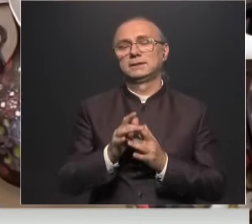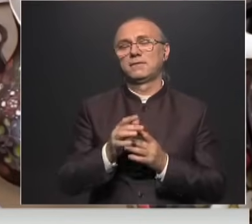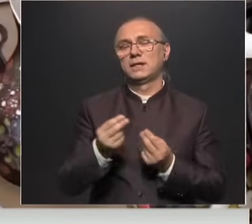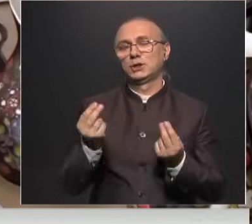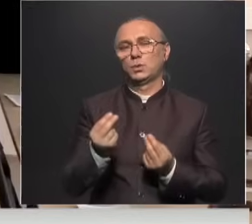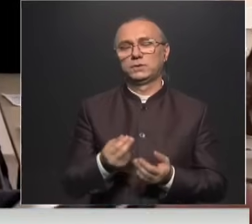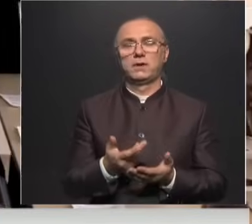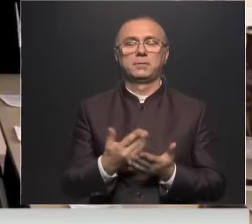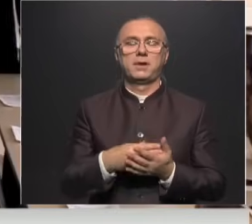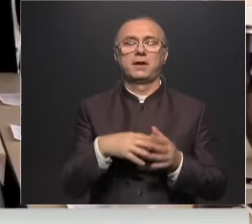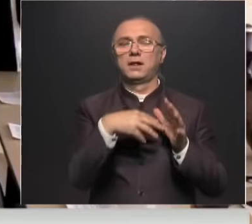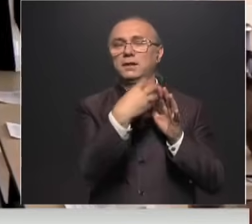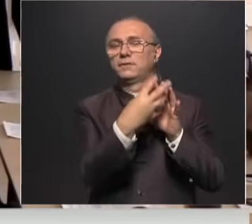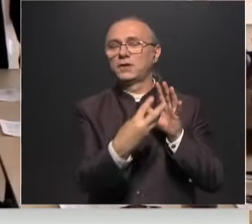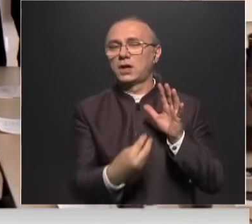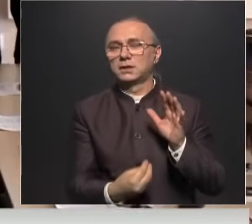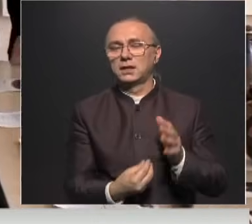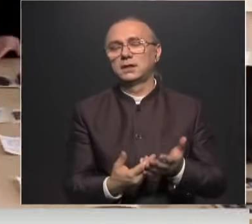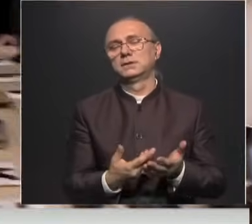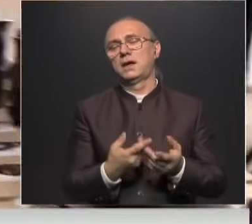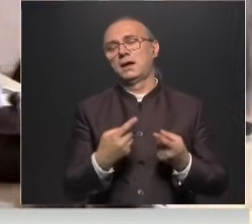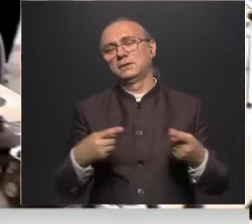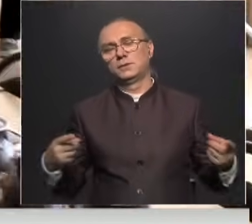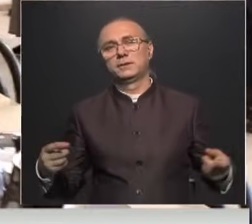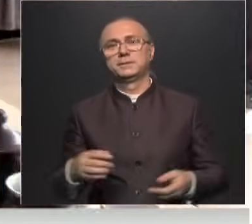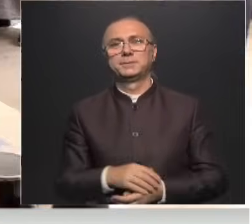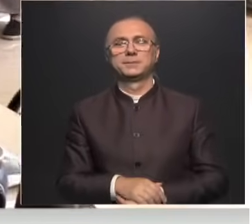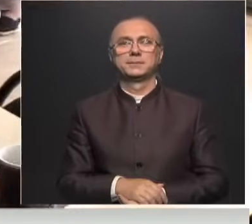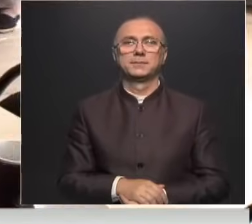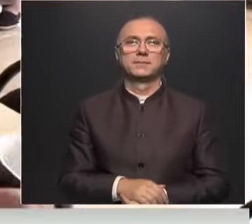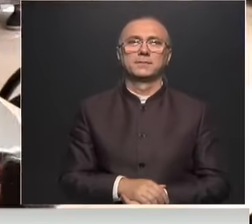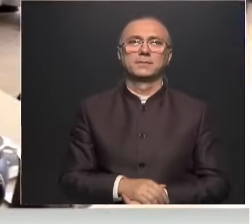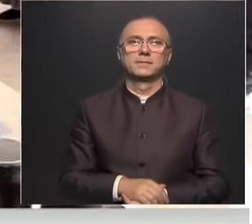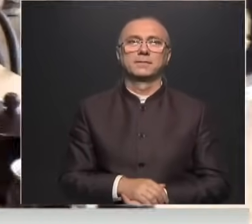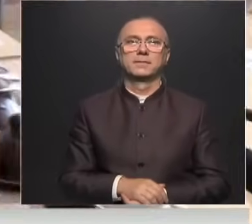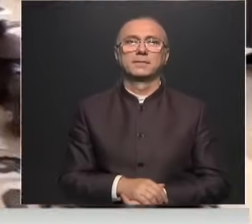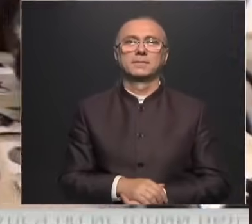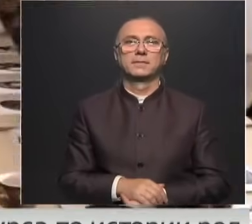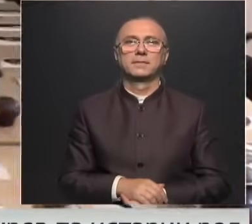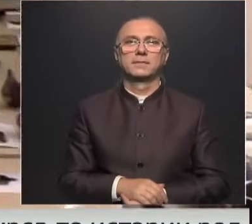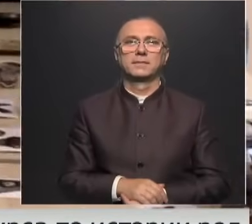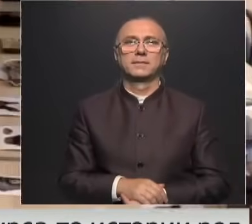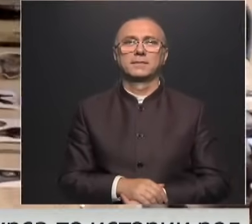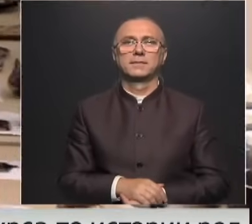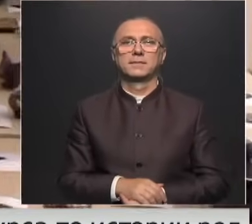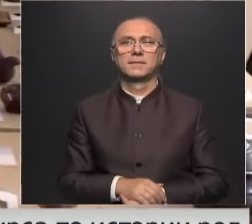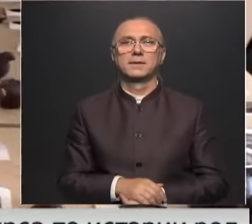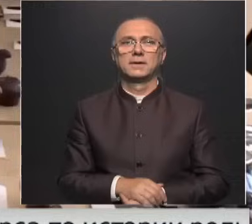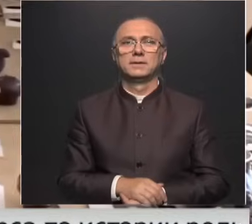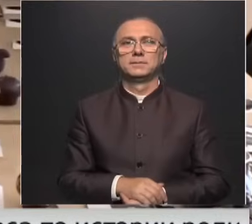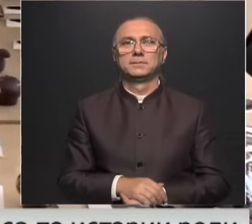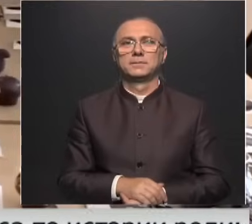гранат и прочее. Если взять один предмет, то можно сразу же примерно представить, что это из такой-то коллекции. То